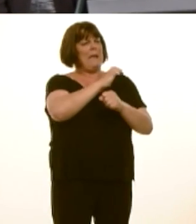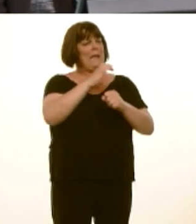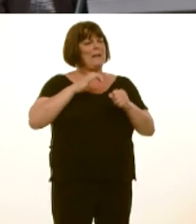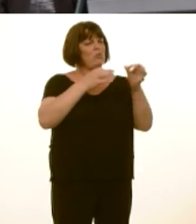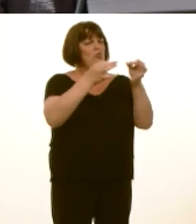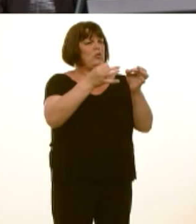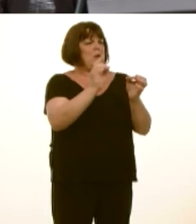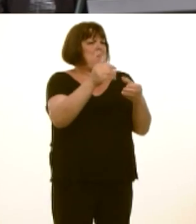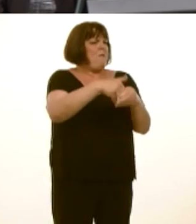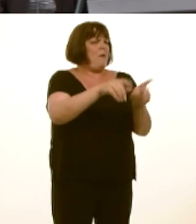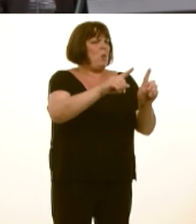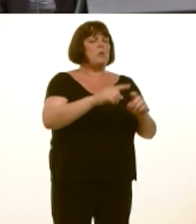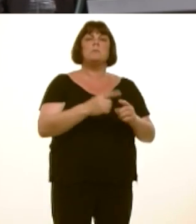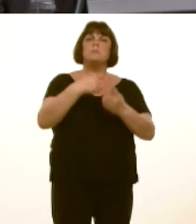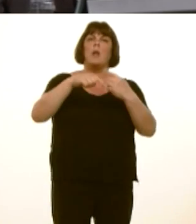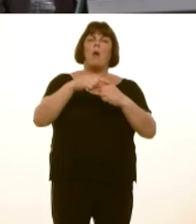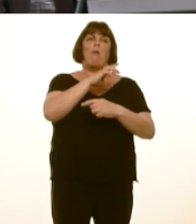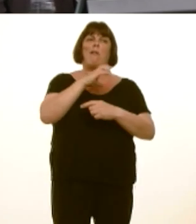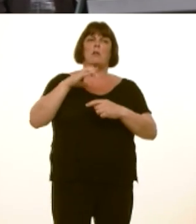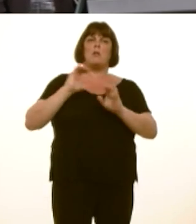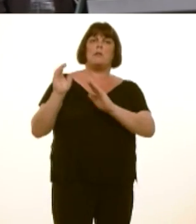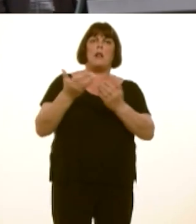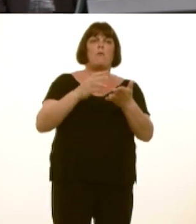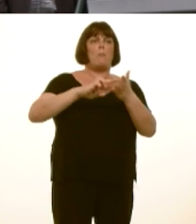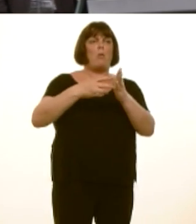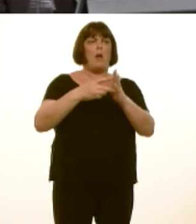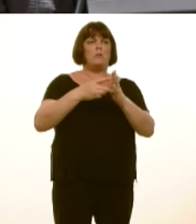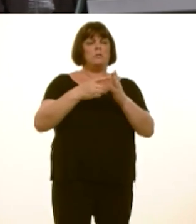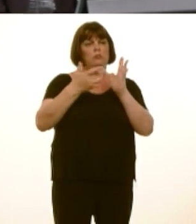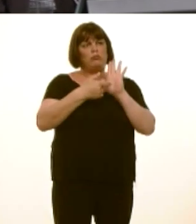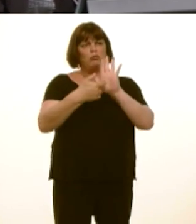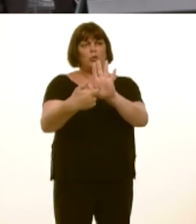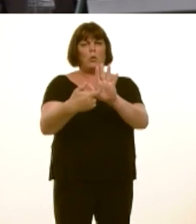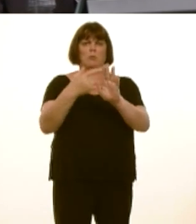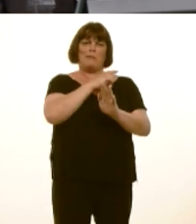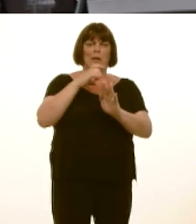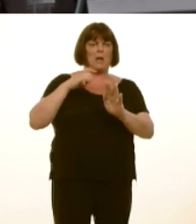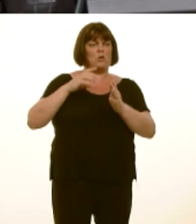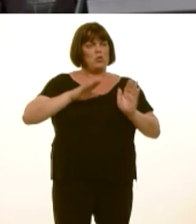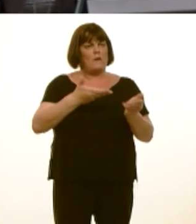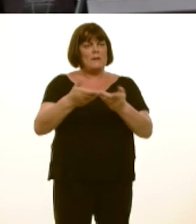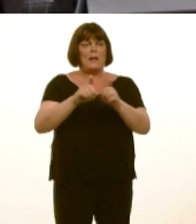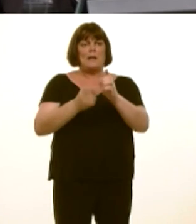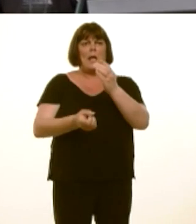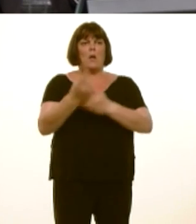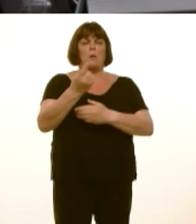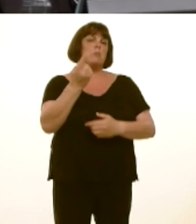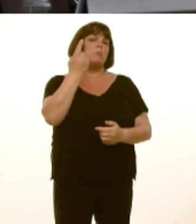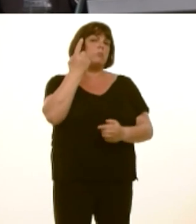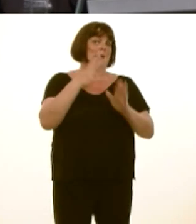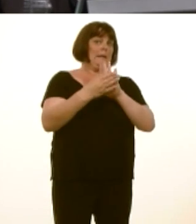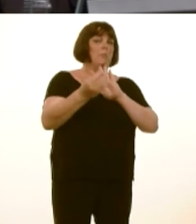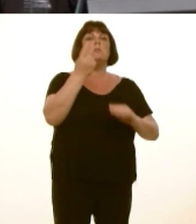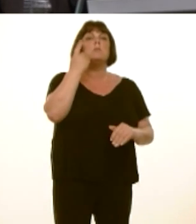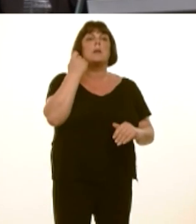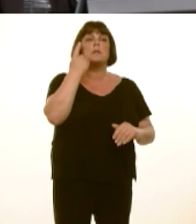ni'n cymryd ym maes gwasanaethau a chanlyniadau canser ddo, er enghraifft. Coeddwn ni sut mae'r grŵp gweithredu canser yn